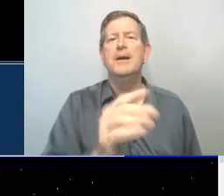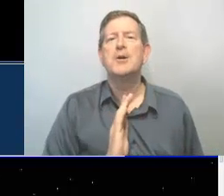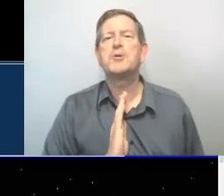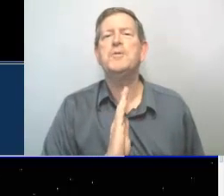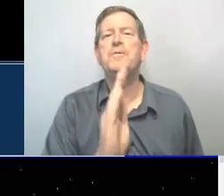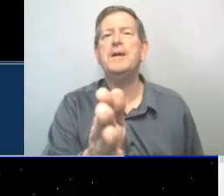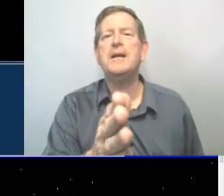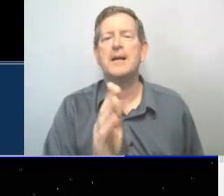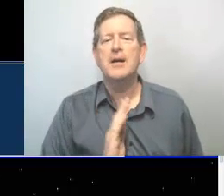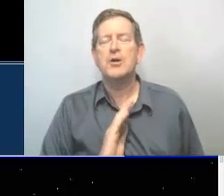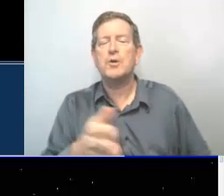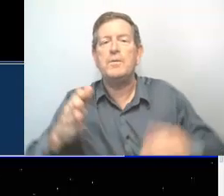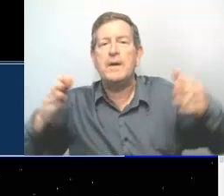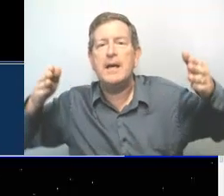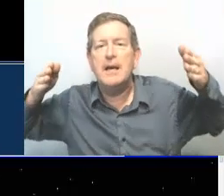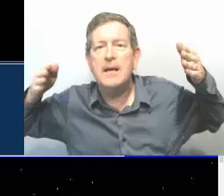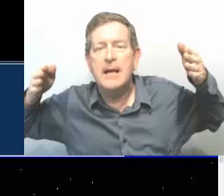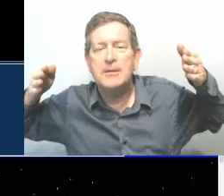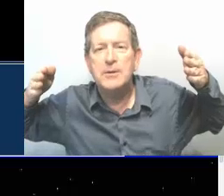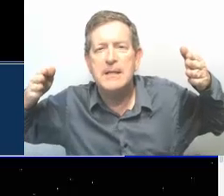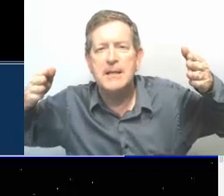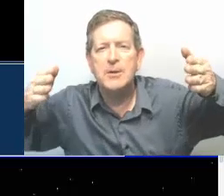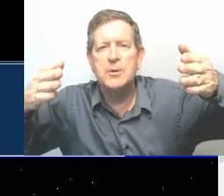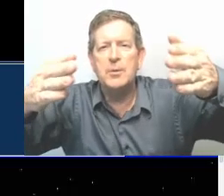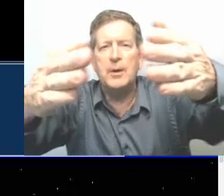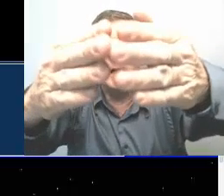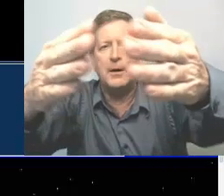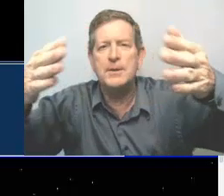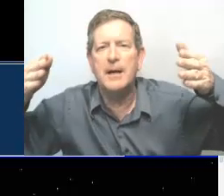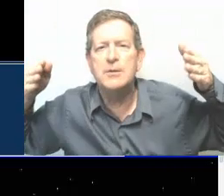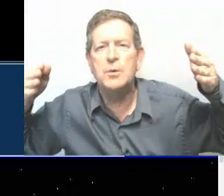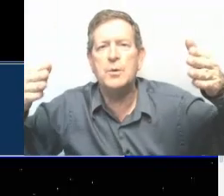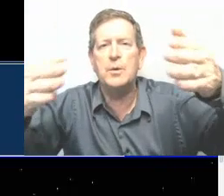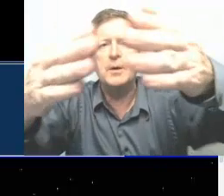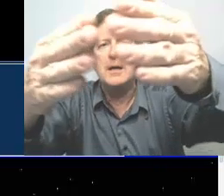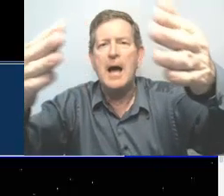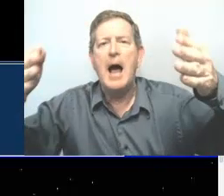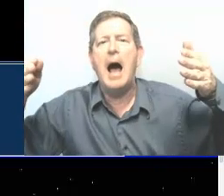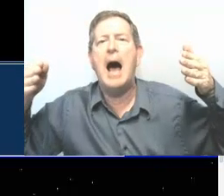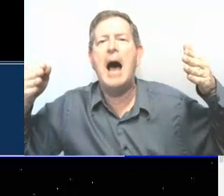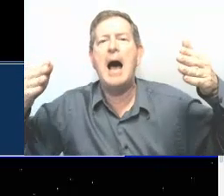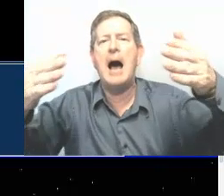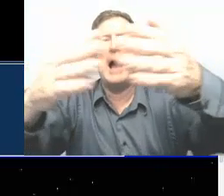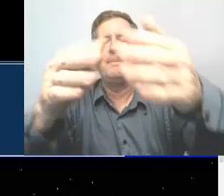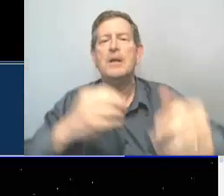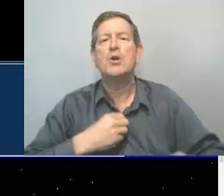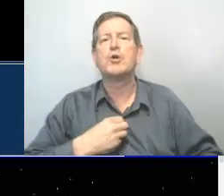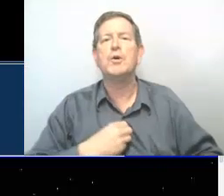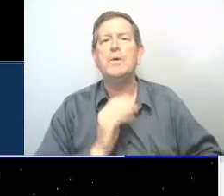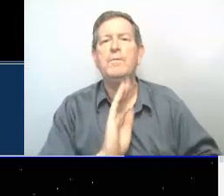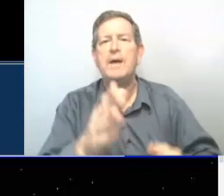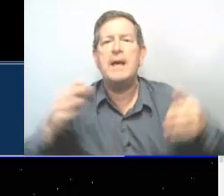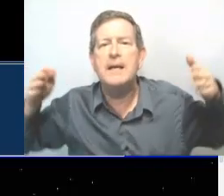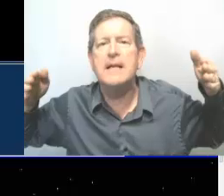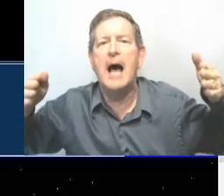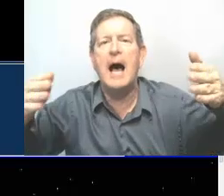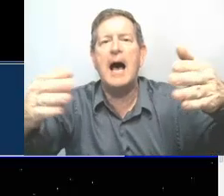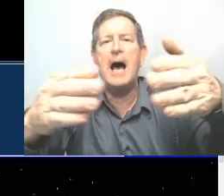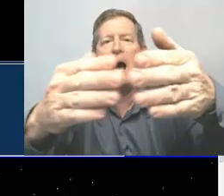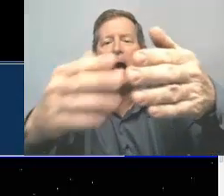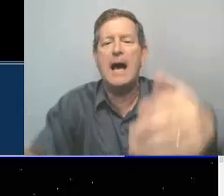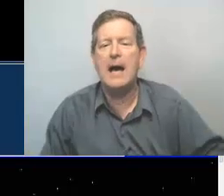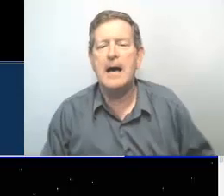Oui, très bien. Je vais. Qu'est-ce que c'était que ce mot-là? En direction de à. Je